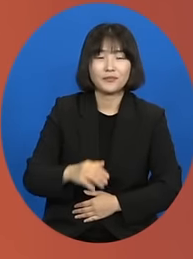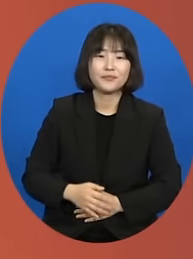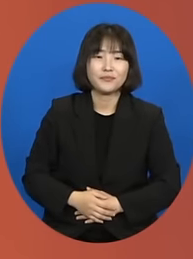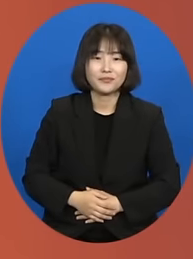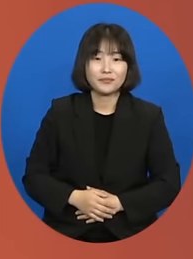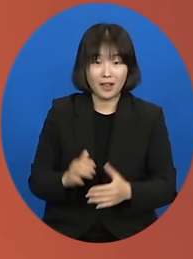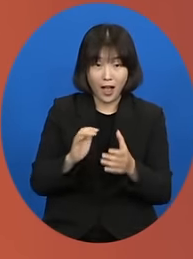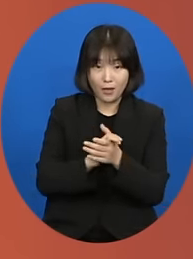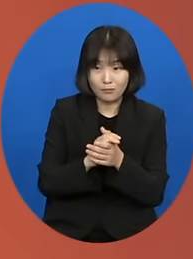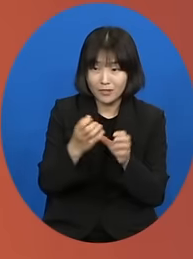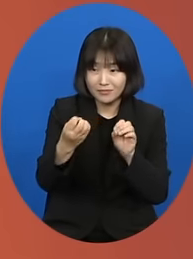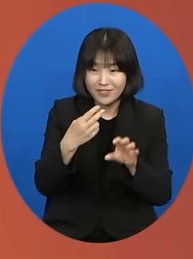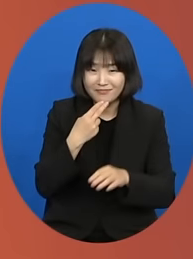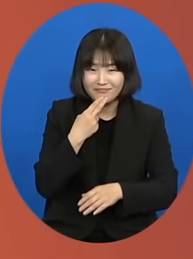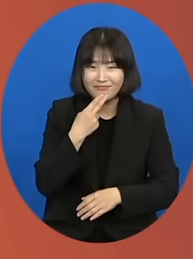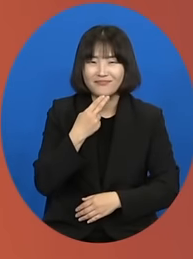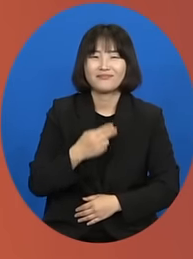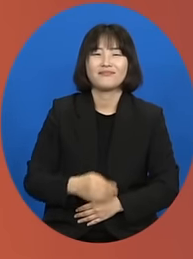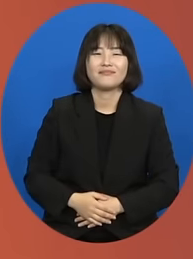아멘들을 안 하시네.